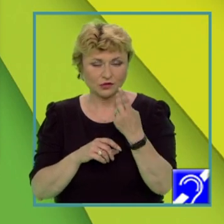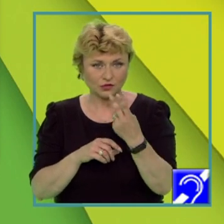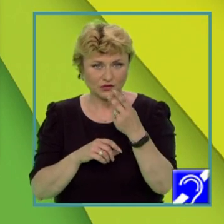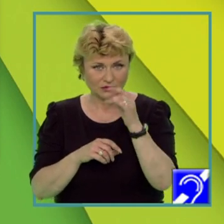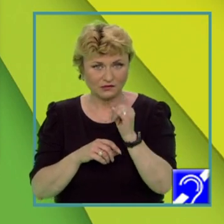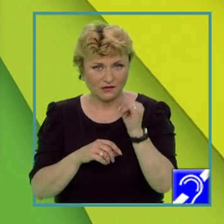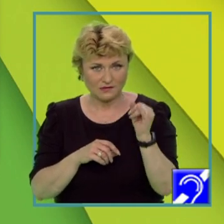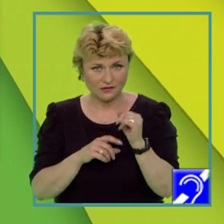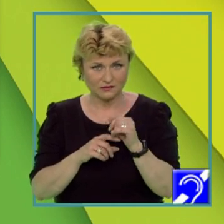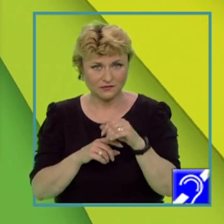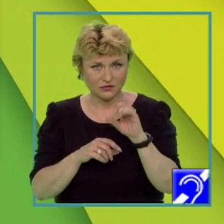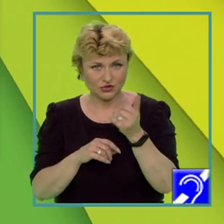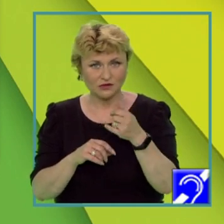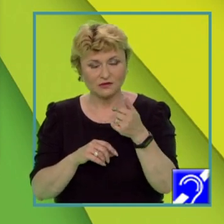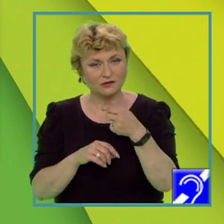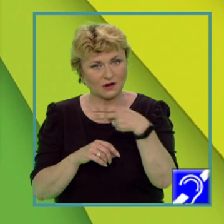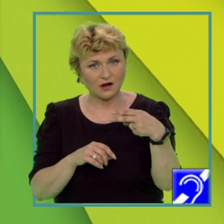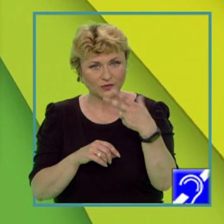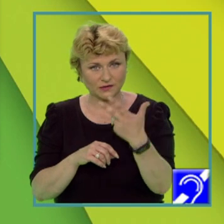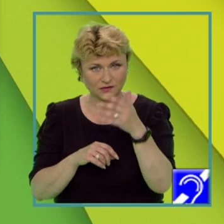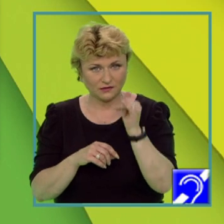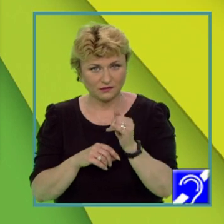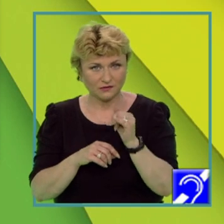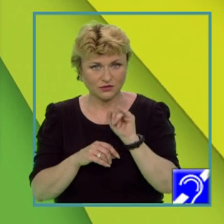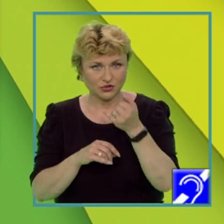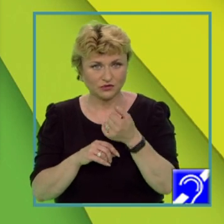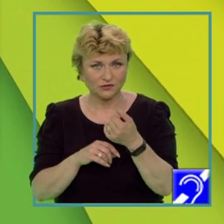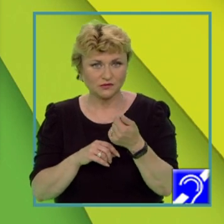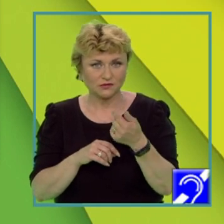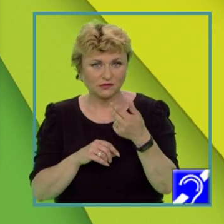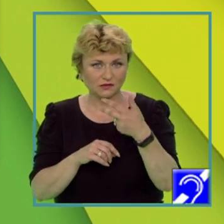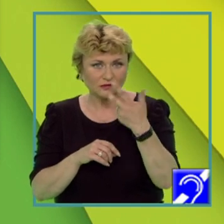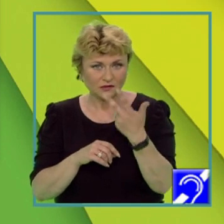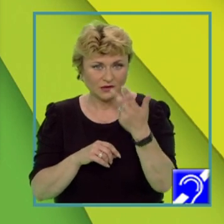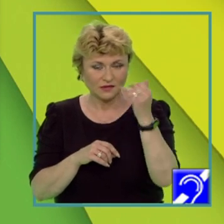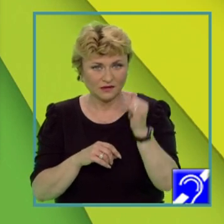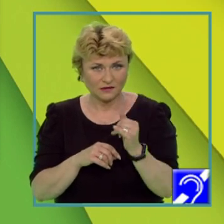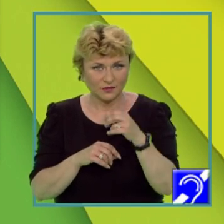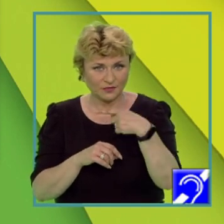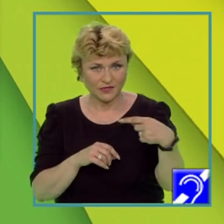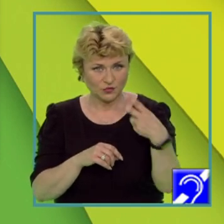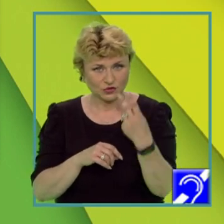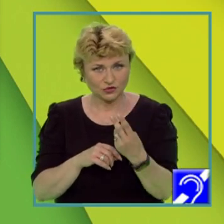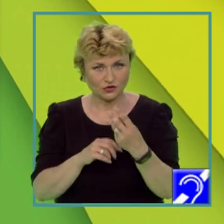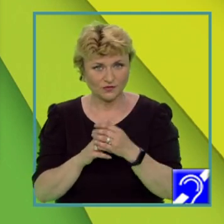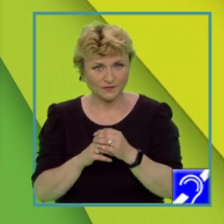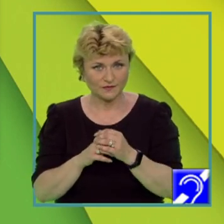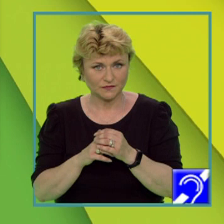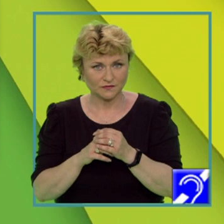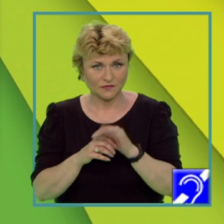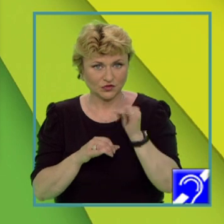egal cu trei de i și sau obținut minus sau plus 3b egal cu minus 2 plus 6 e